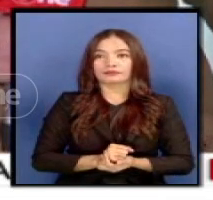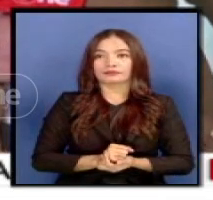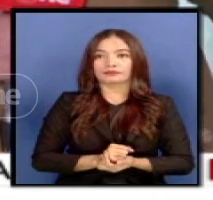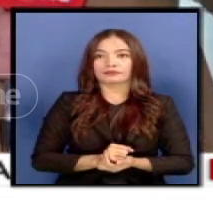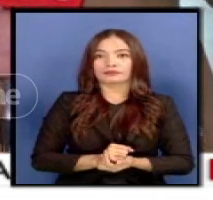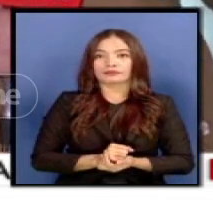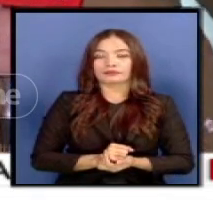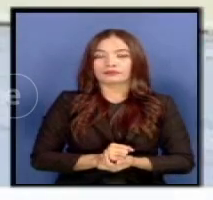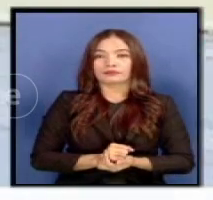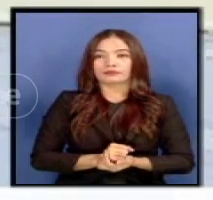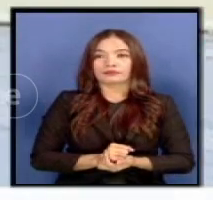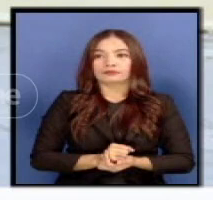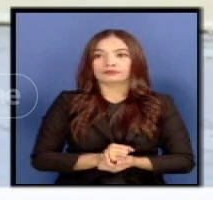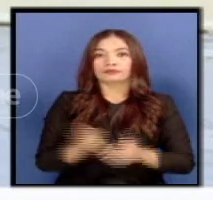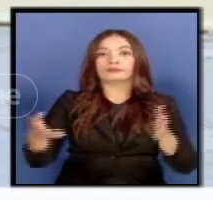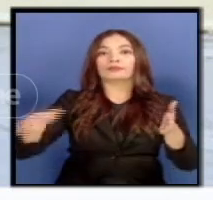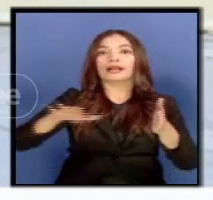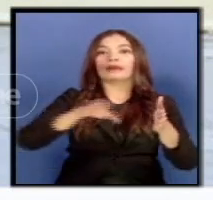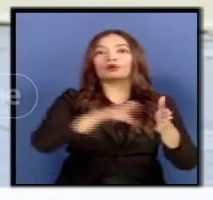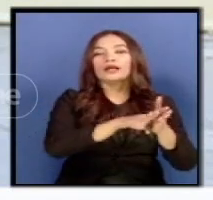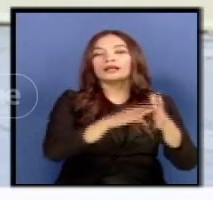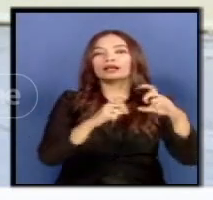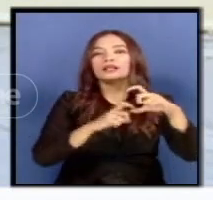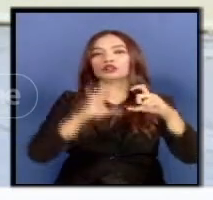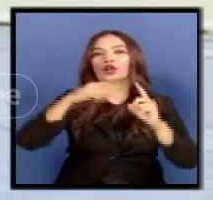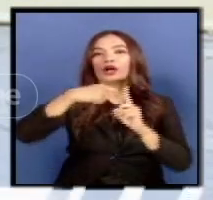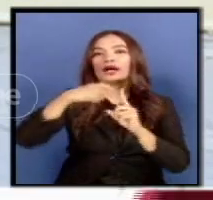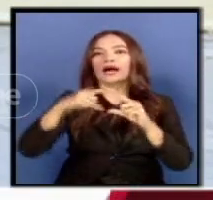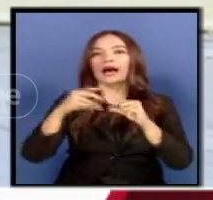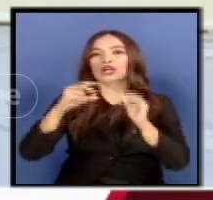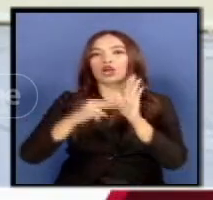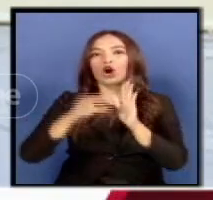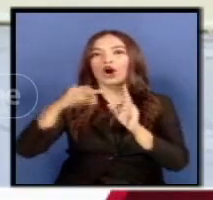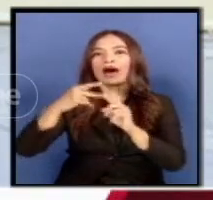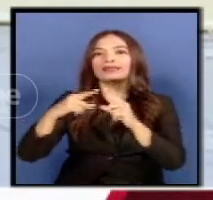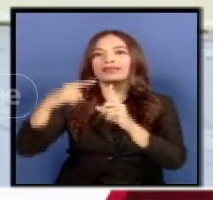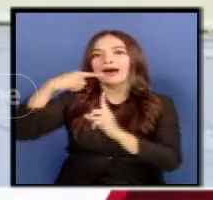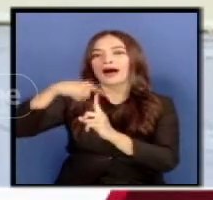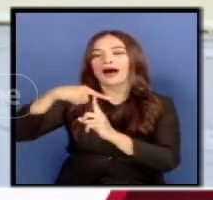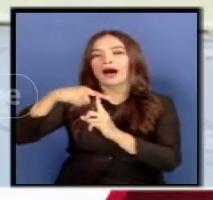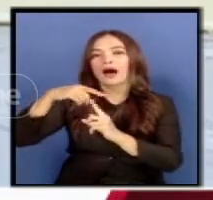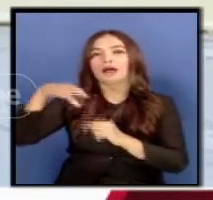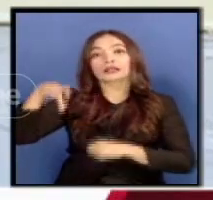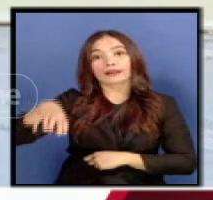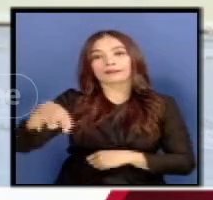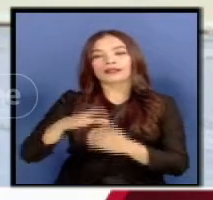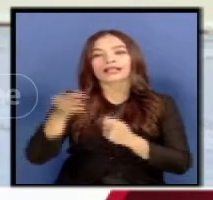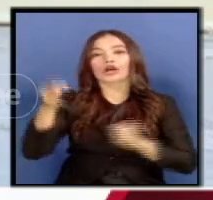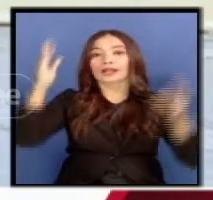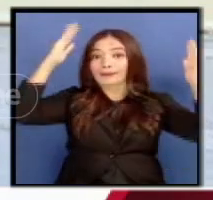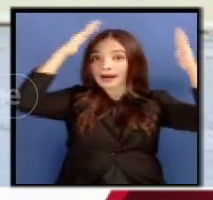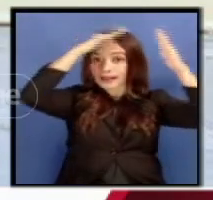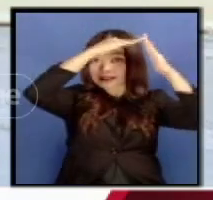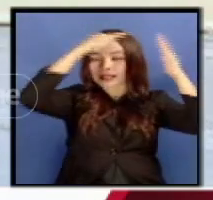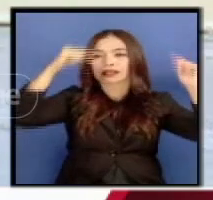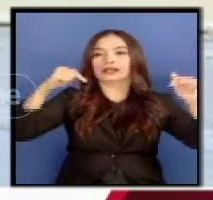Iya, untuk di Pelabuhan Soekarno-Hatta Makassar sendiri memang juga tren peningkatan jumlah penumpang sudah terlihat,